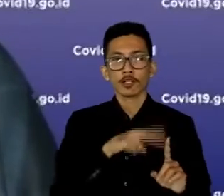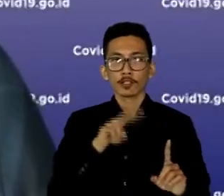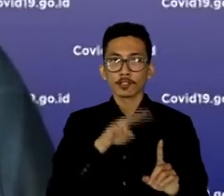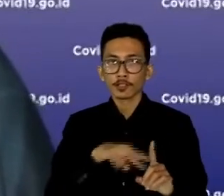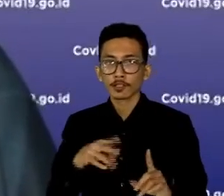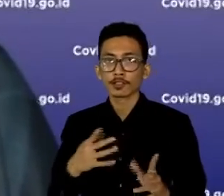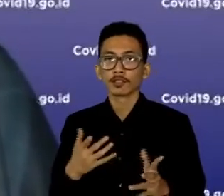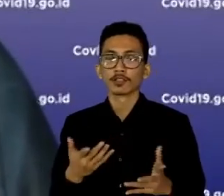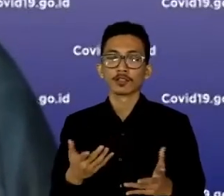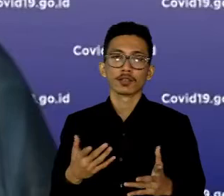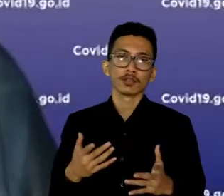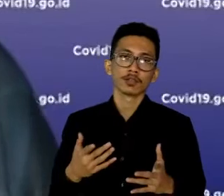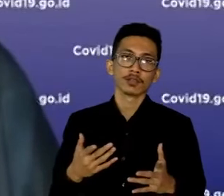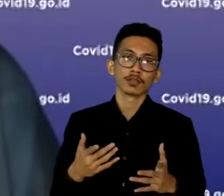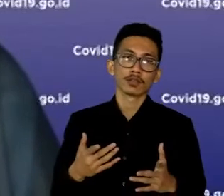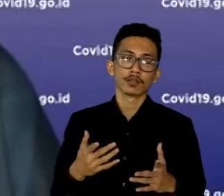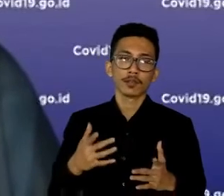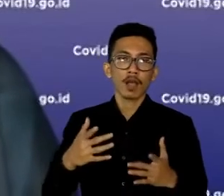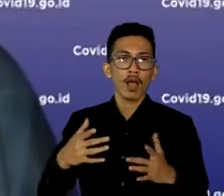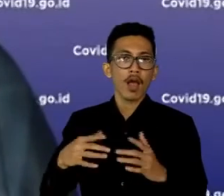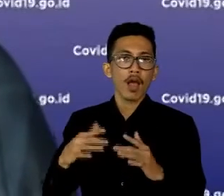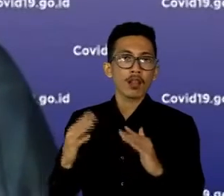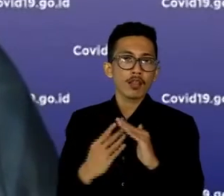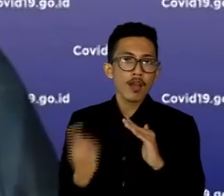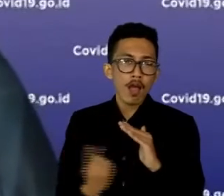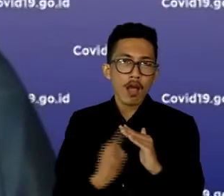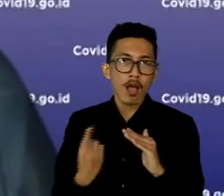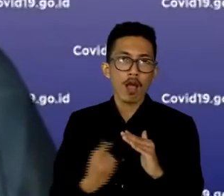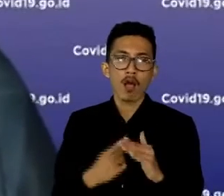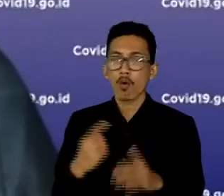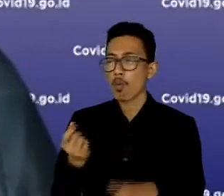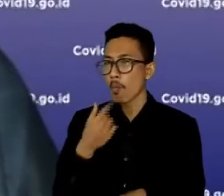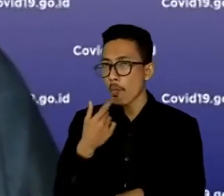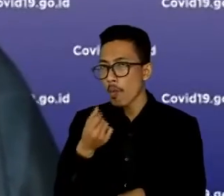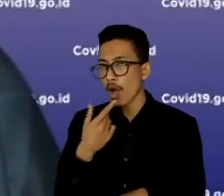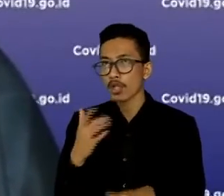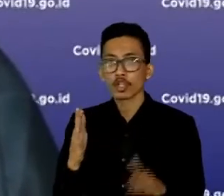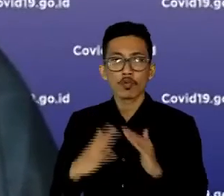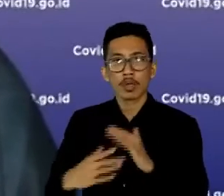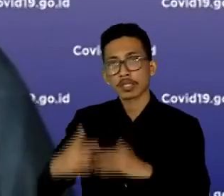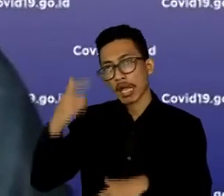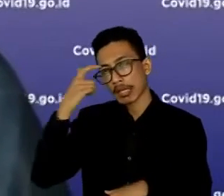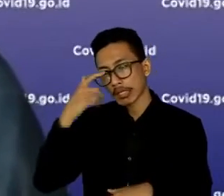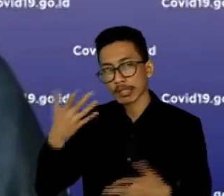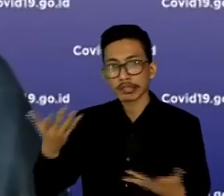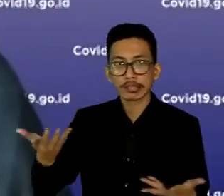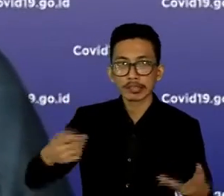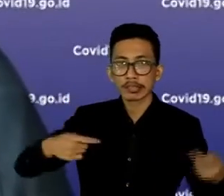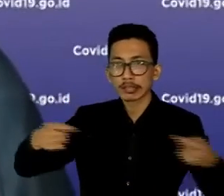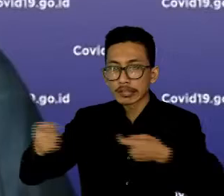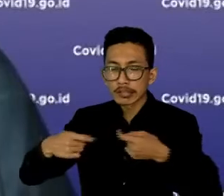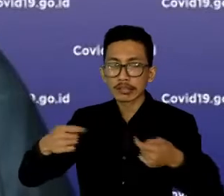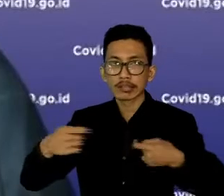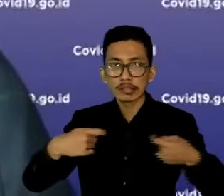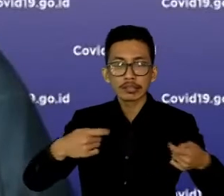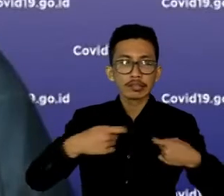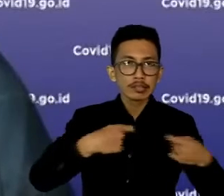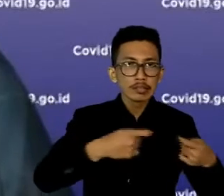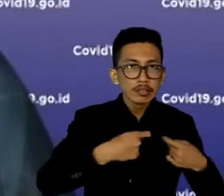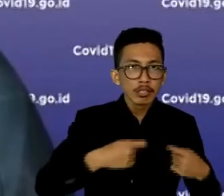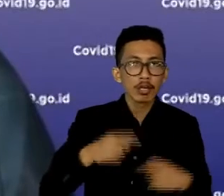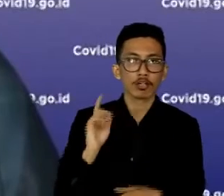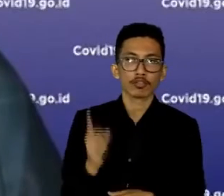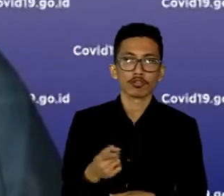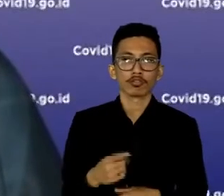tracing, kemudian karantina, konversi tempat tidur di rumah sakit, obat-obatan, itu tetap harus dikejar gitu ya. Nah,